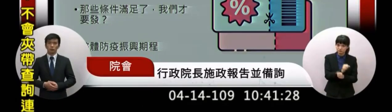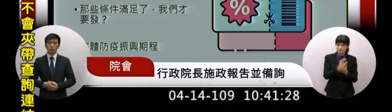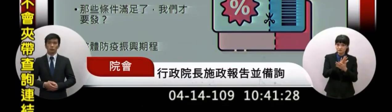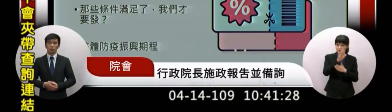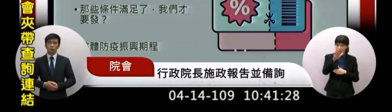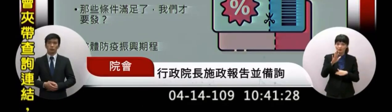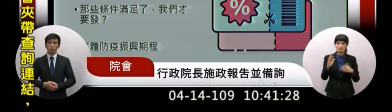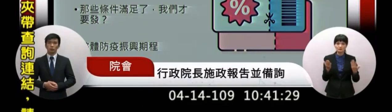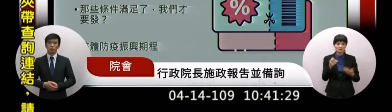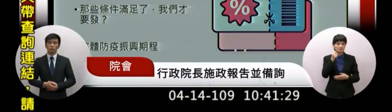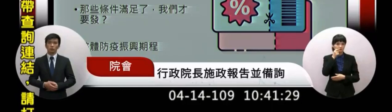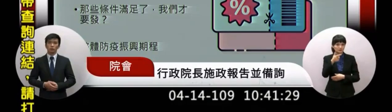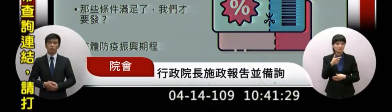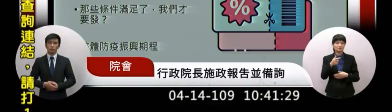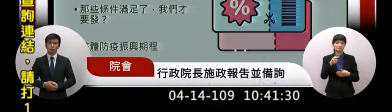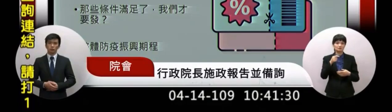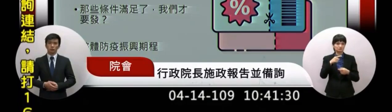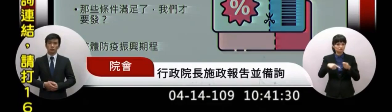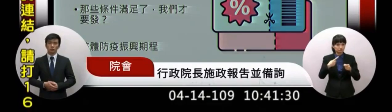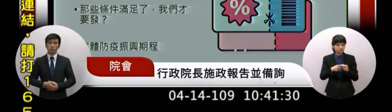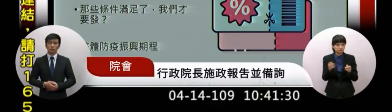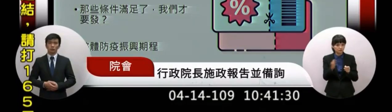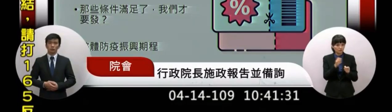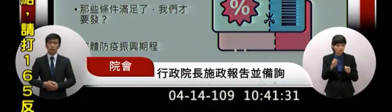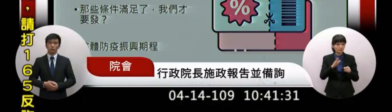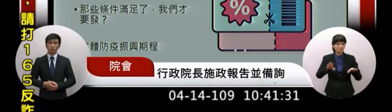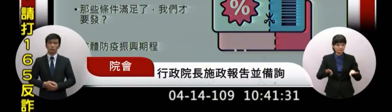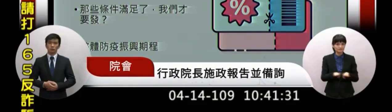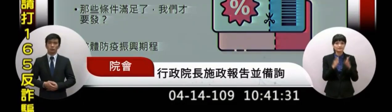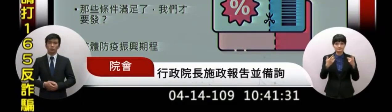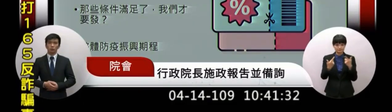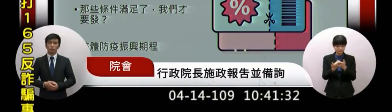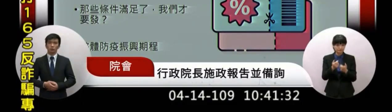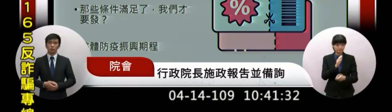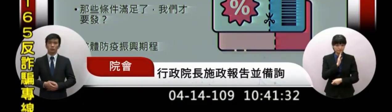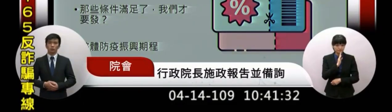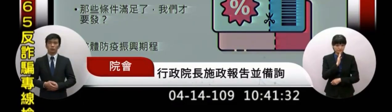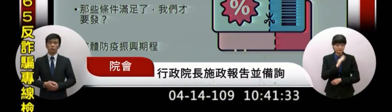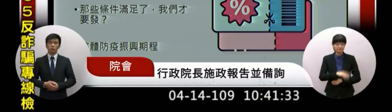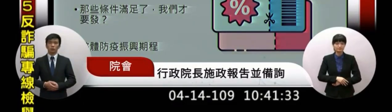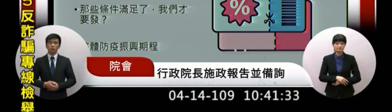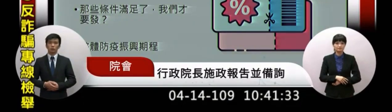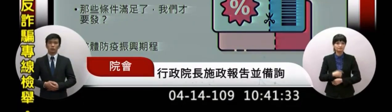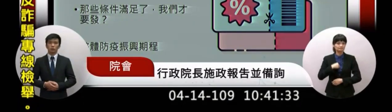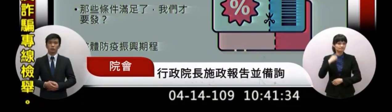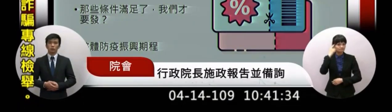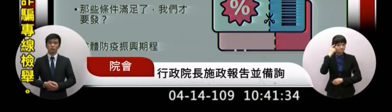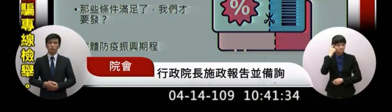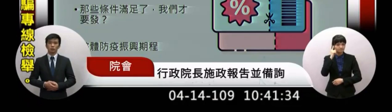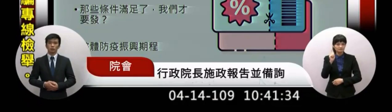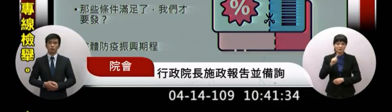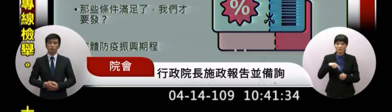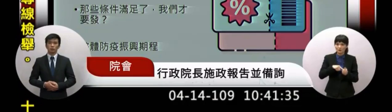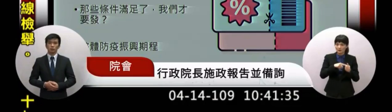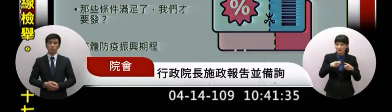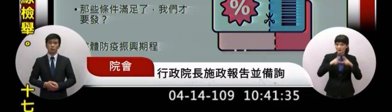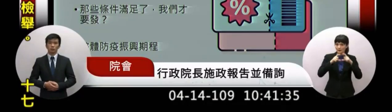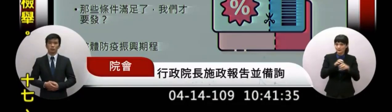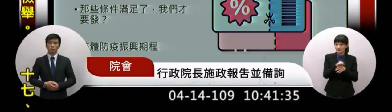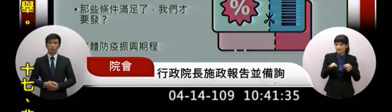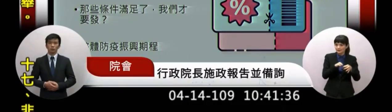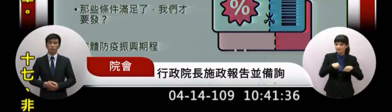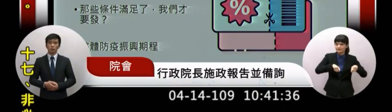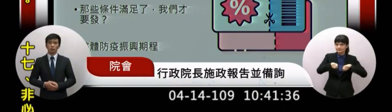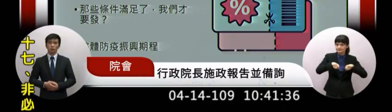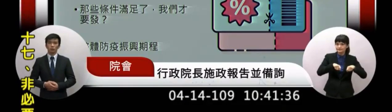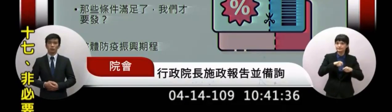些所谓的振兴抵用券决定启动我们的这些相关的振兴的措施，要什